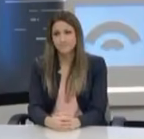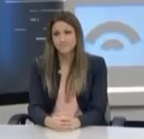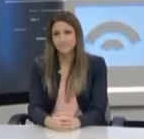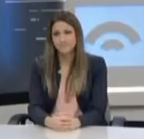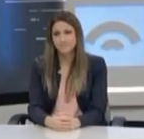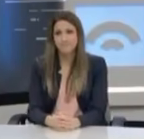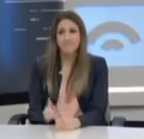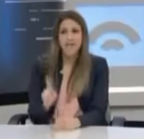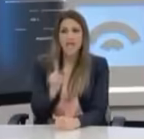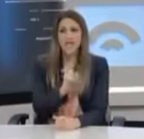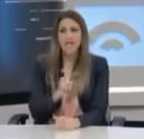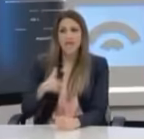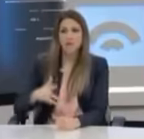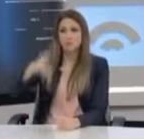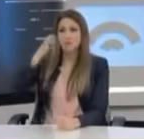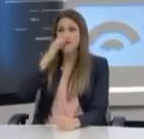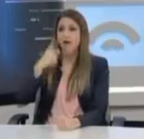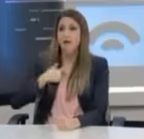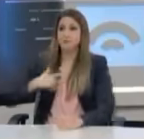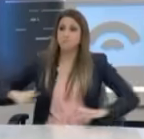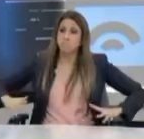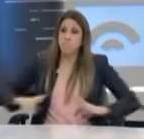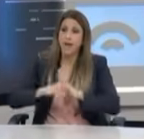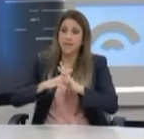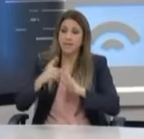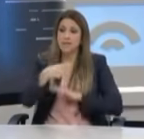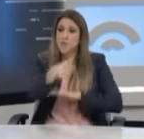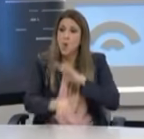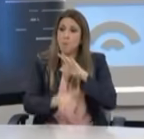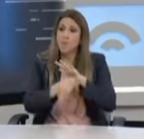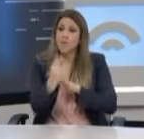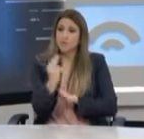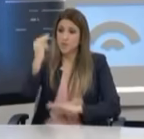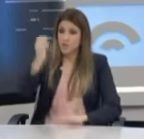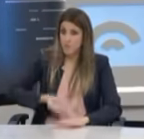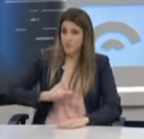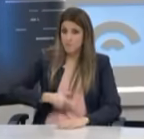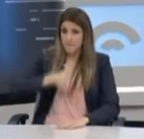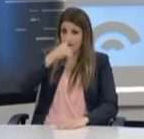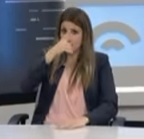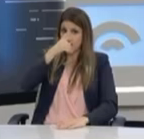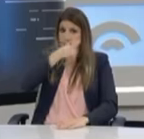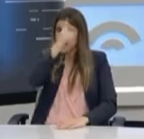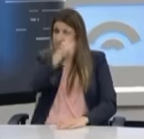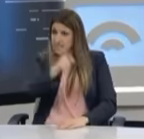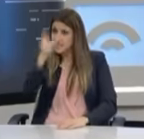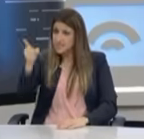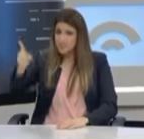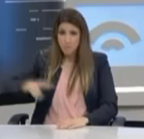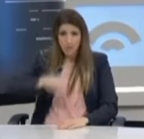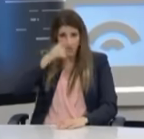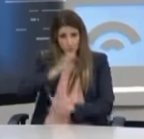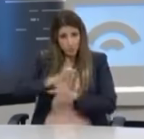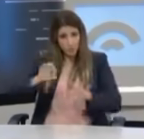Εμείς είχαμε μάχη. Εσείς ήσασταν υπερήφανος. Κύριε Ξηδάκη. Και εσείς υπερήφανος. Κύριε Ξηδάκη, καθίστε